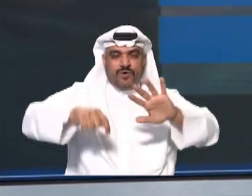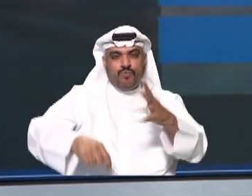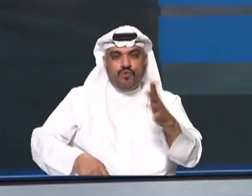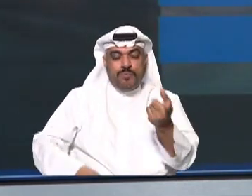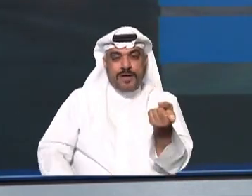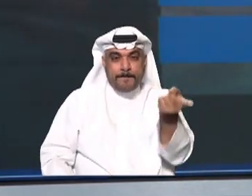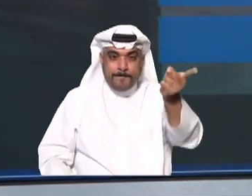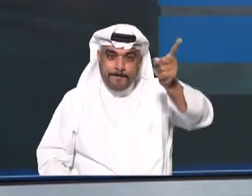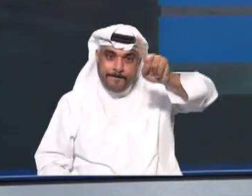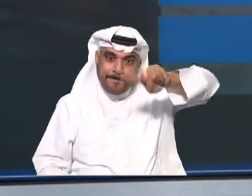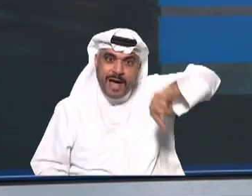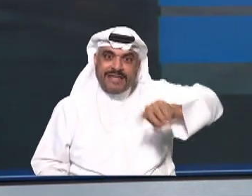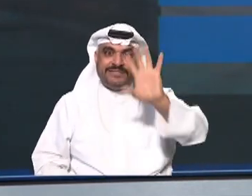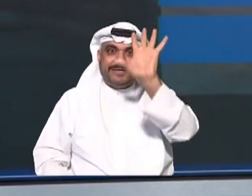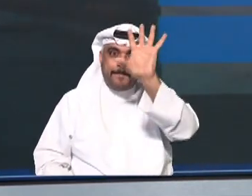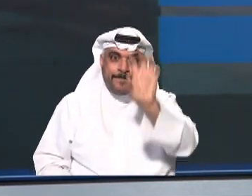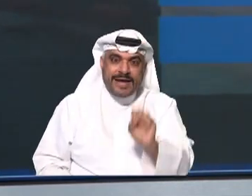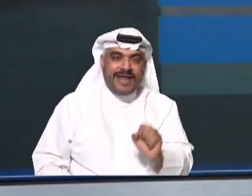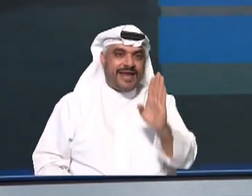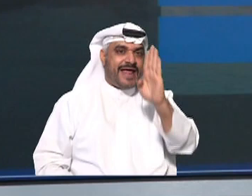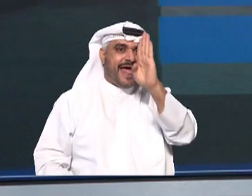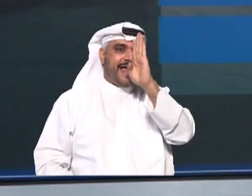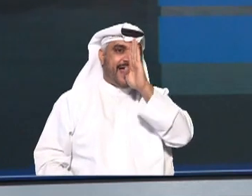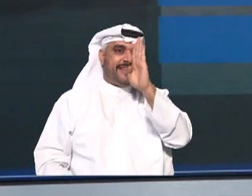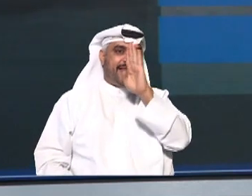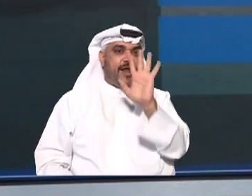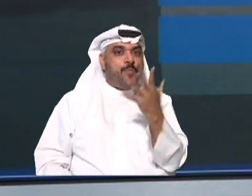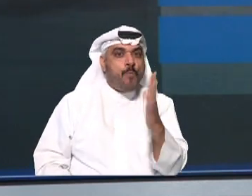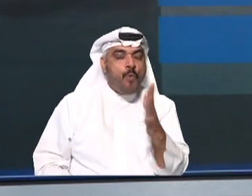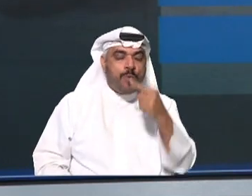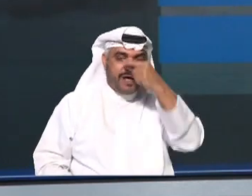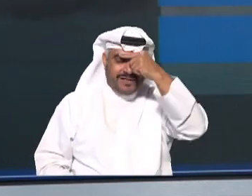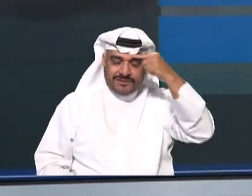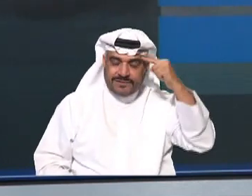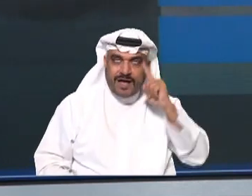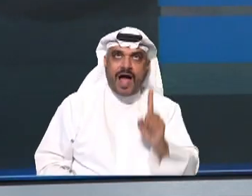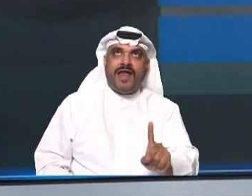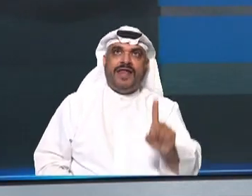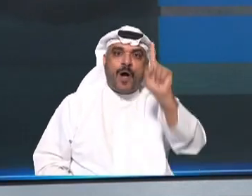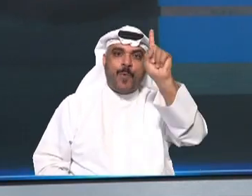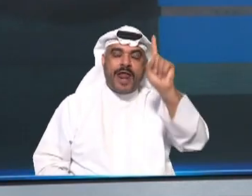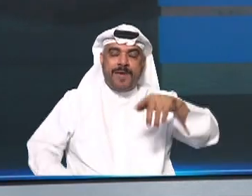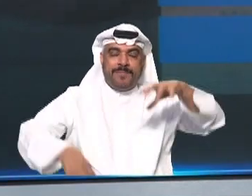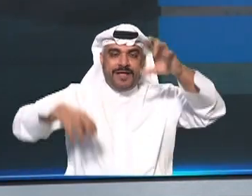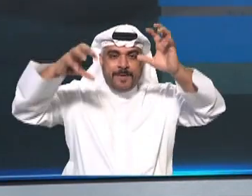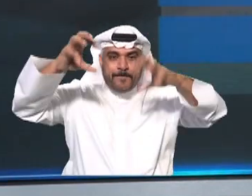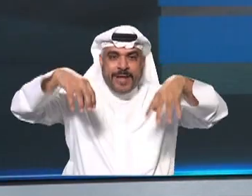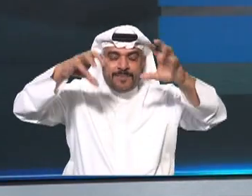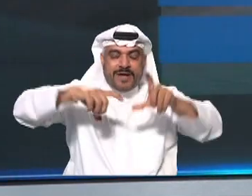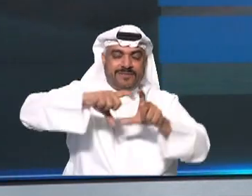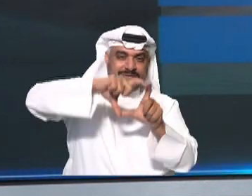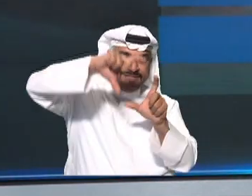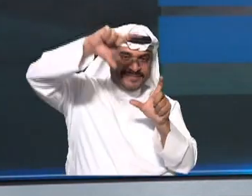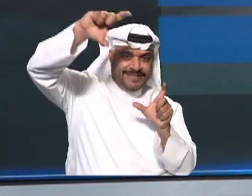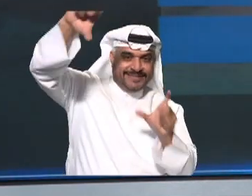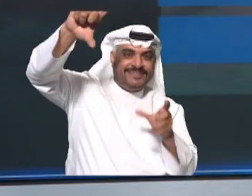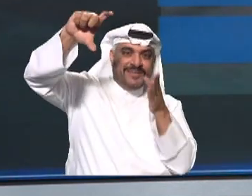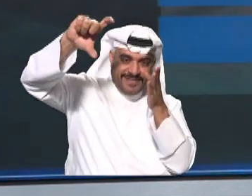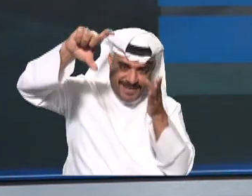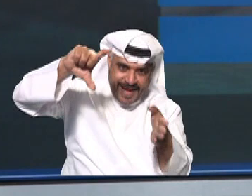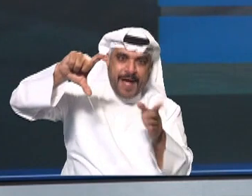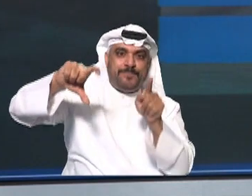مساء يوم القدم مع تقدم نظام جوي قادم من جهة الجنوب الغربي من شبه الجزيرة العربية، راح يؤدي ويانا